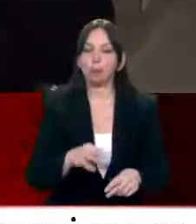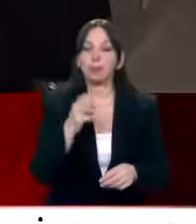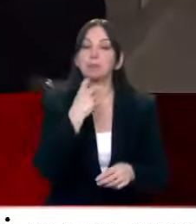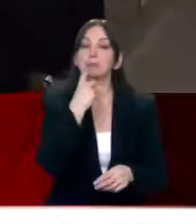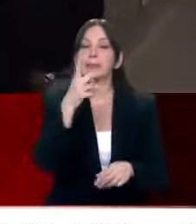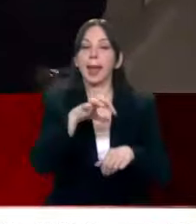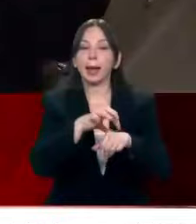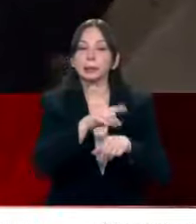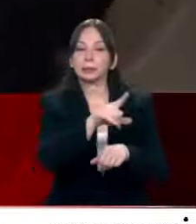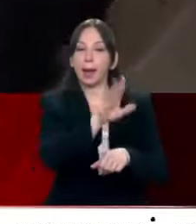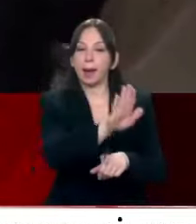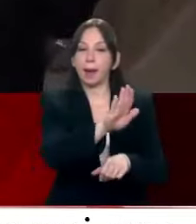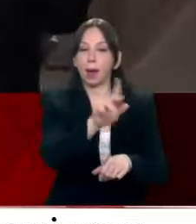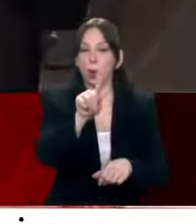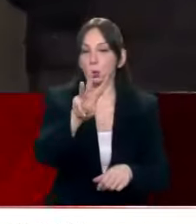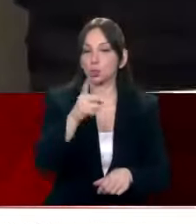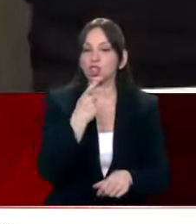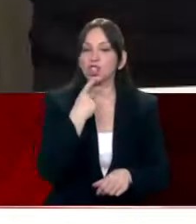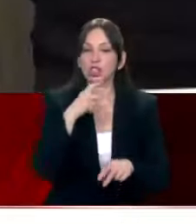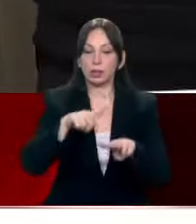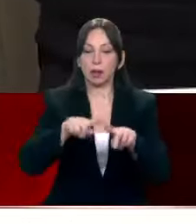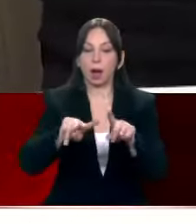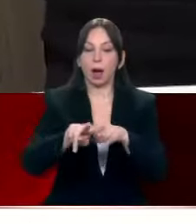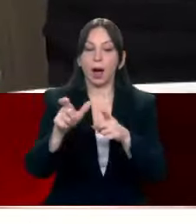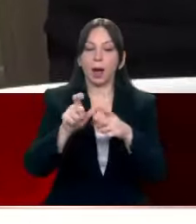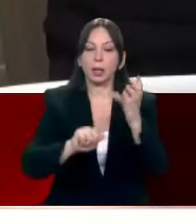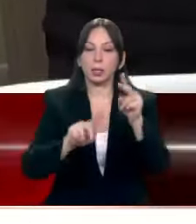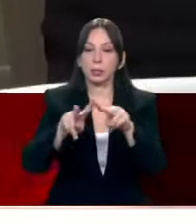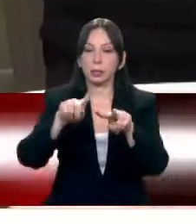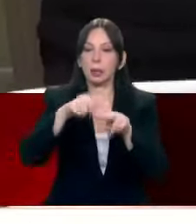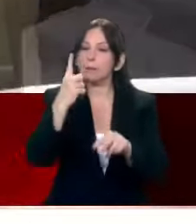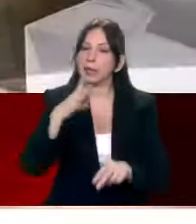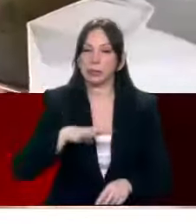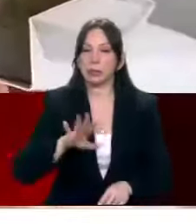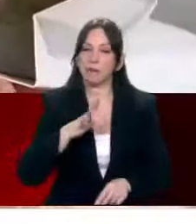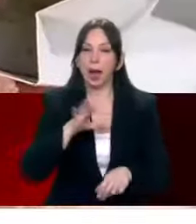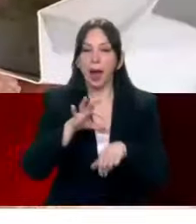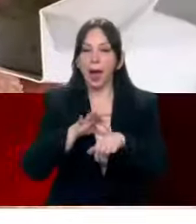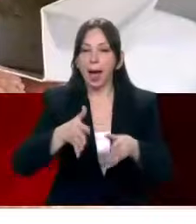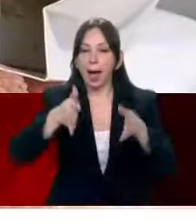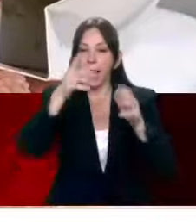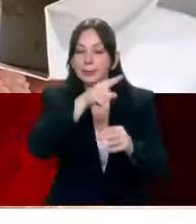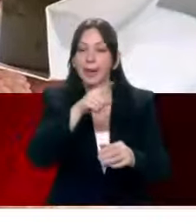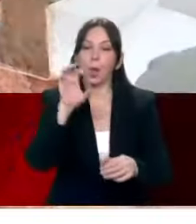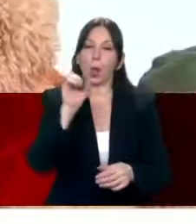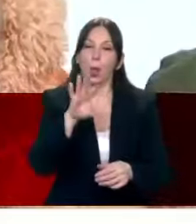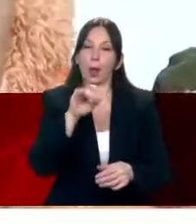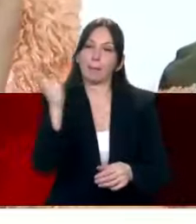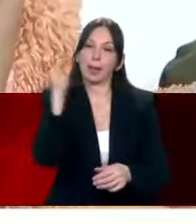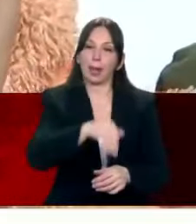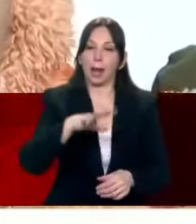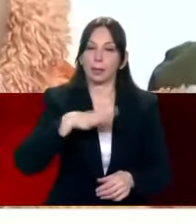Bir yıldır hastanede yaşayan 13 yaşındaki Aysima. Tek bir isteği vardı. Hastaneye bir öğretmen. O